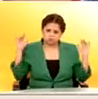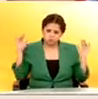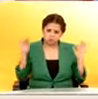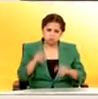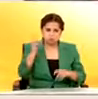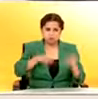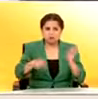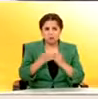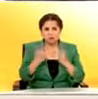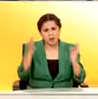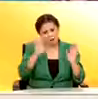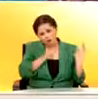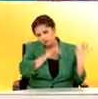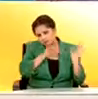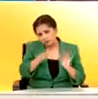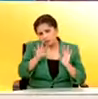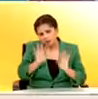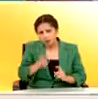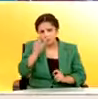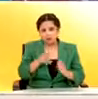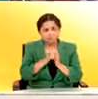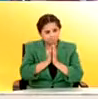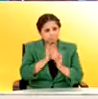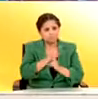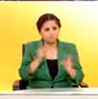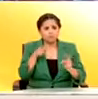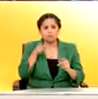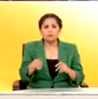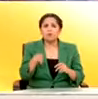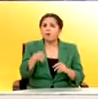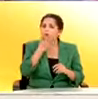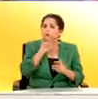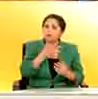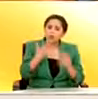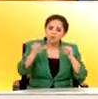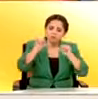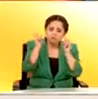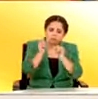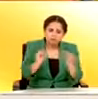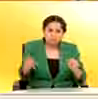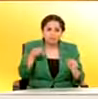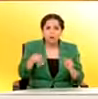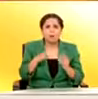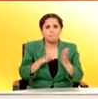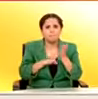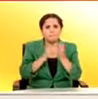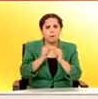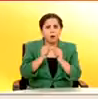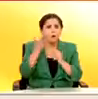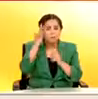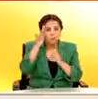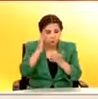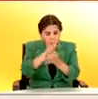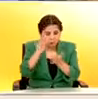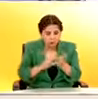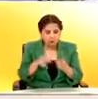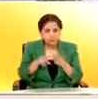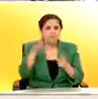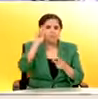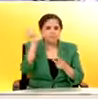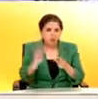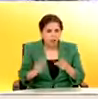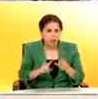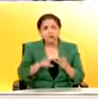बहुत बड़ी संख्या में लोग वहां पहुंचे। इन पवित्र अवशेषों को मंगोलिया, वियतनाम